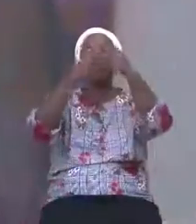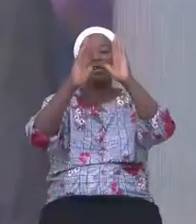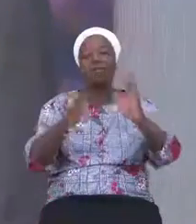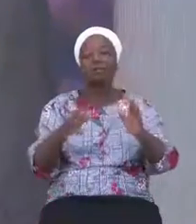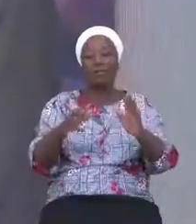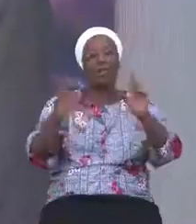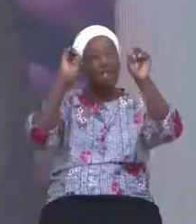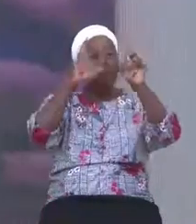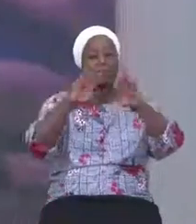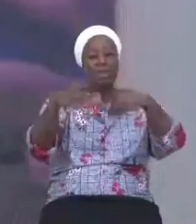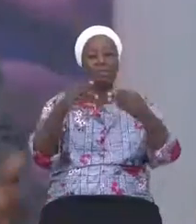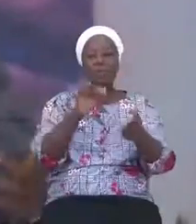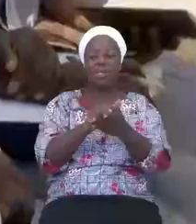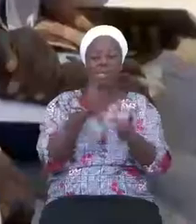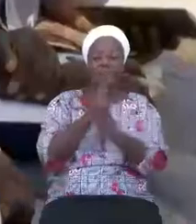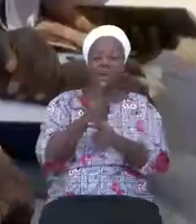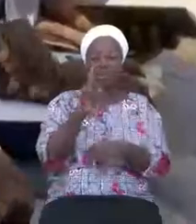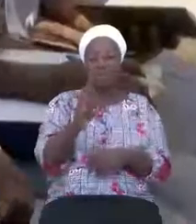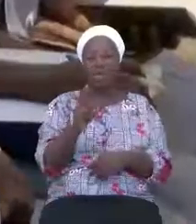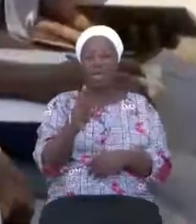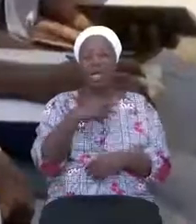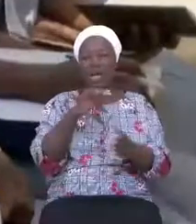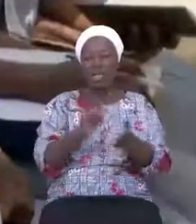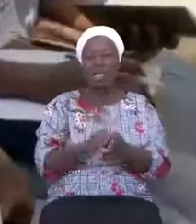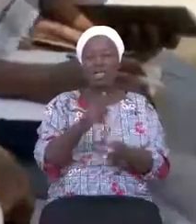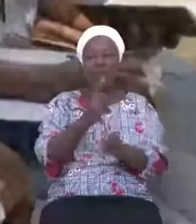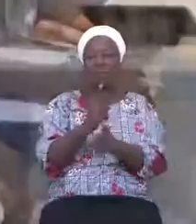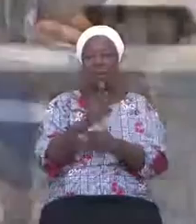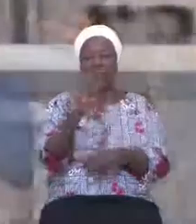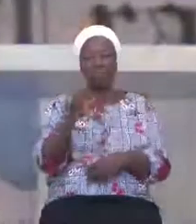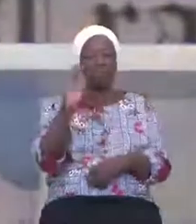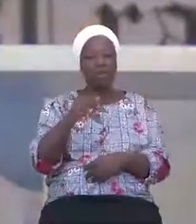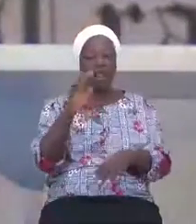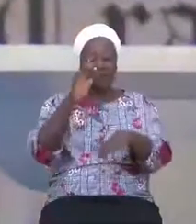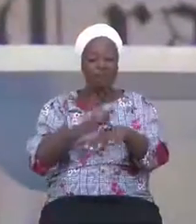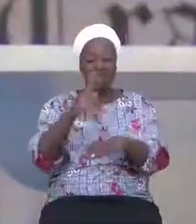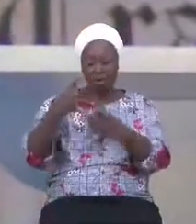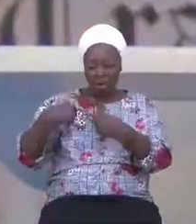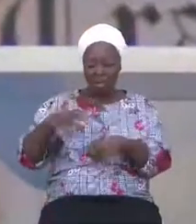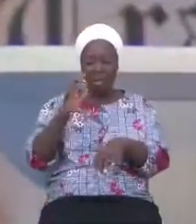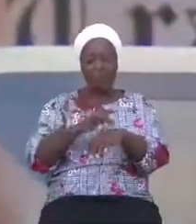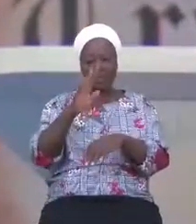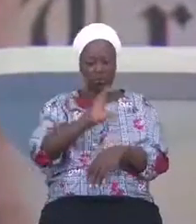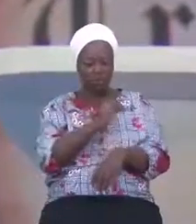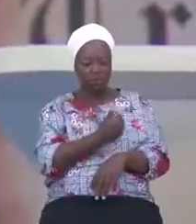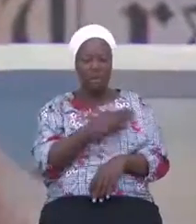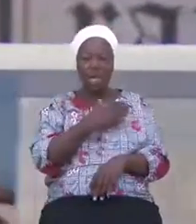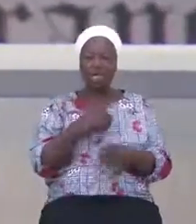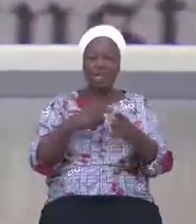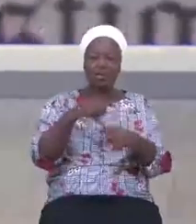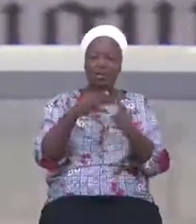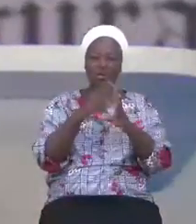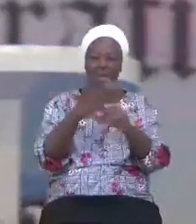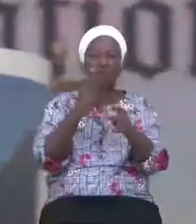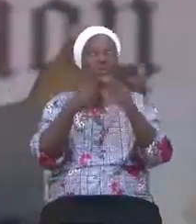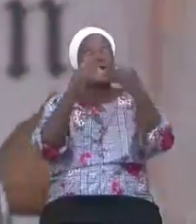donnera l'original. Et cette justice originale affectera ton âme, ton esprit. Et quand tu